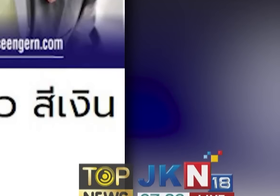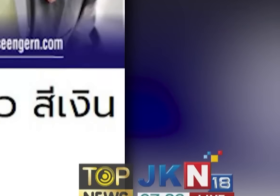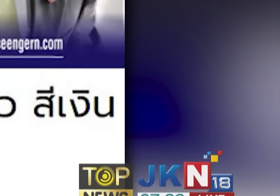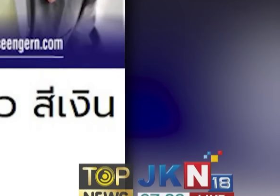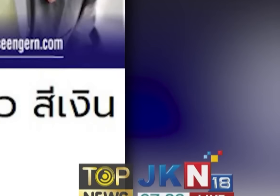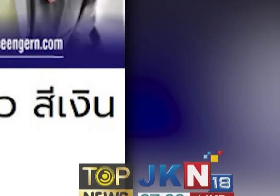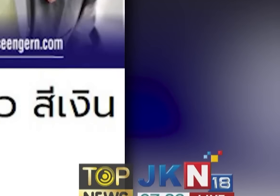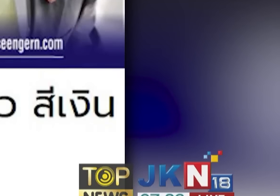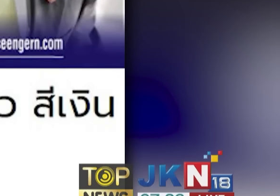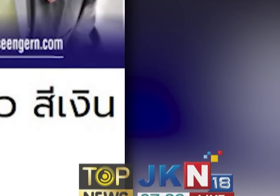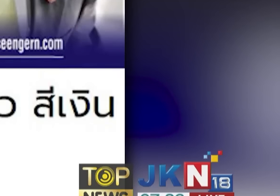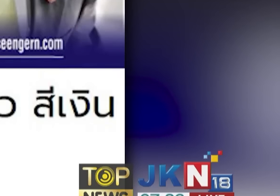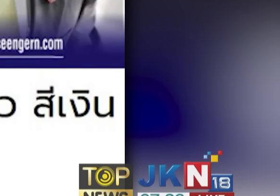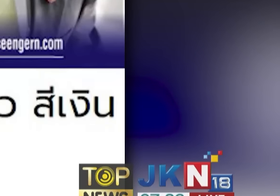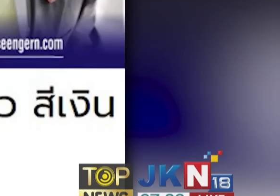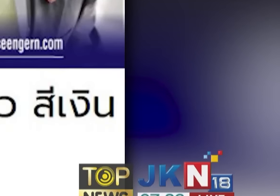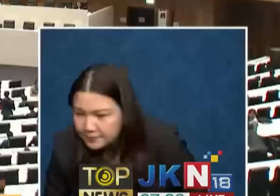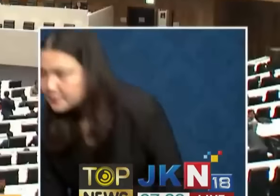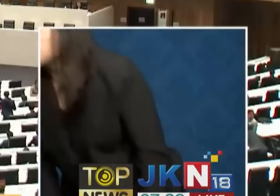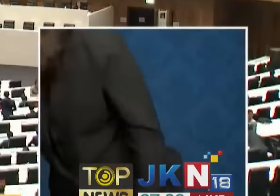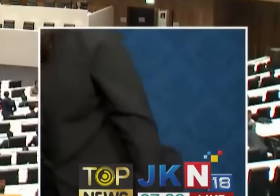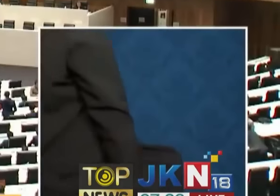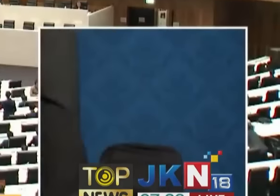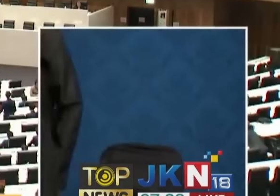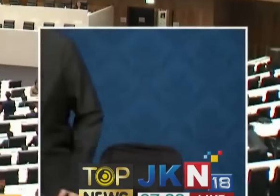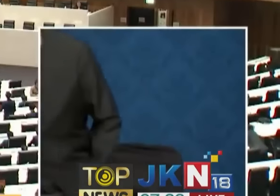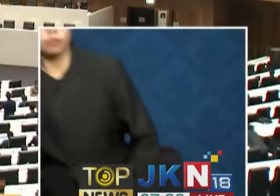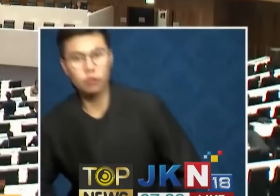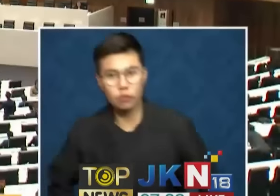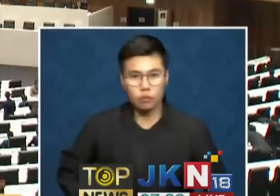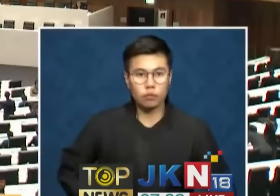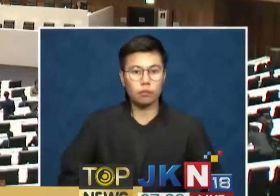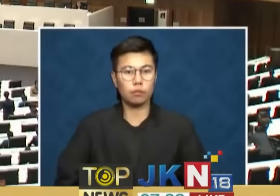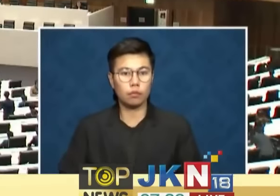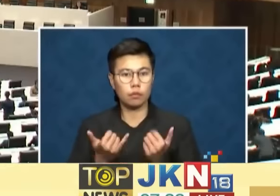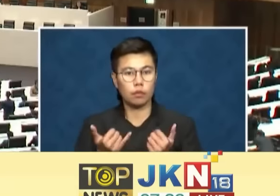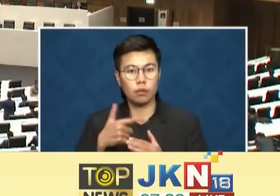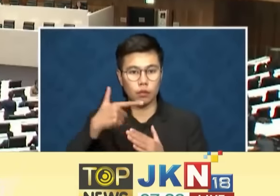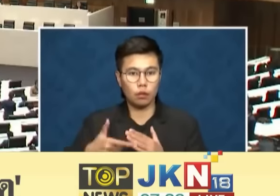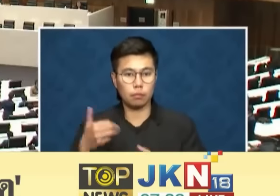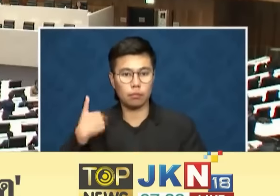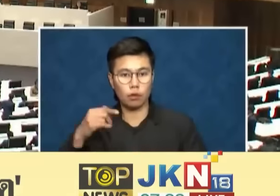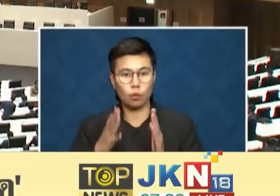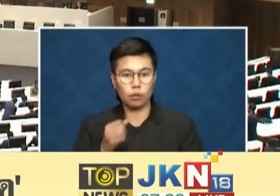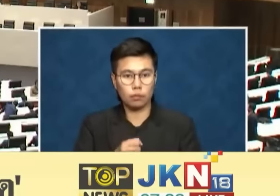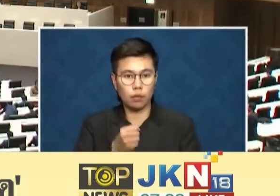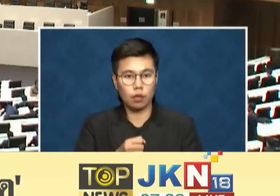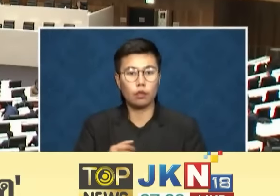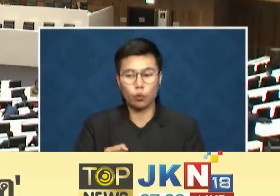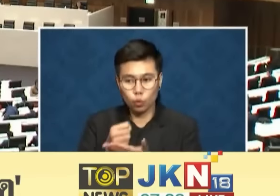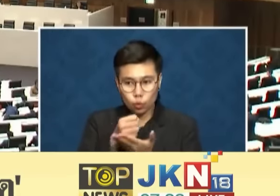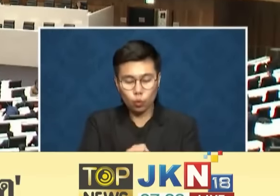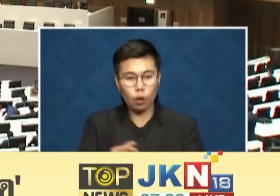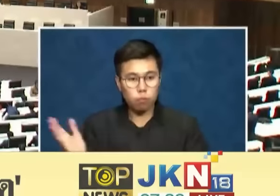ไม่แน่อืไล่คุณแไปคุยกันไปทีละเรื่องอย่างวันนี้ 25มีนาคมที่สัปปายสภาสถานวุฒิสภาเปิด